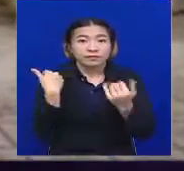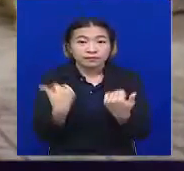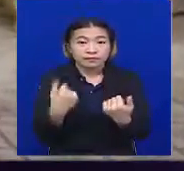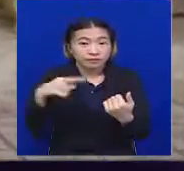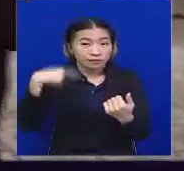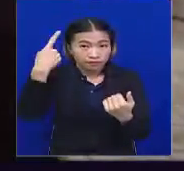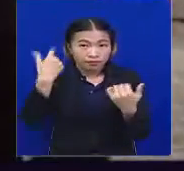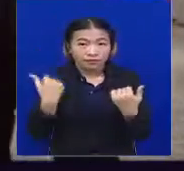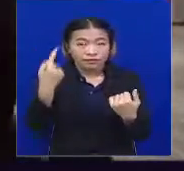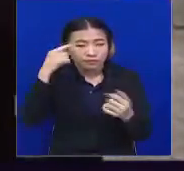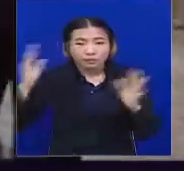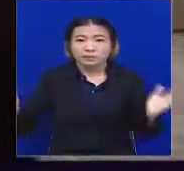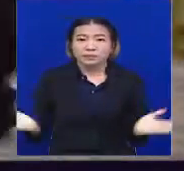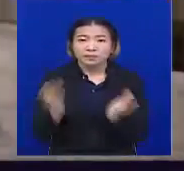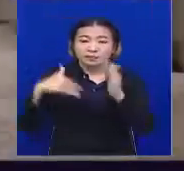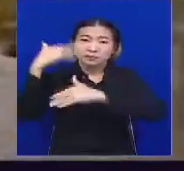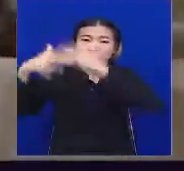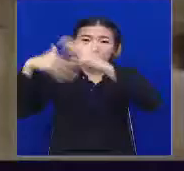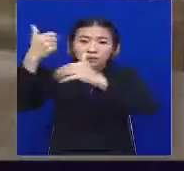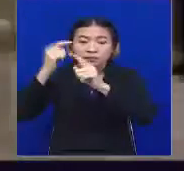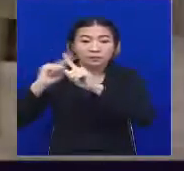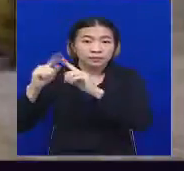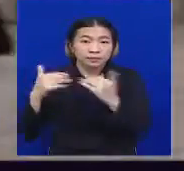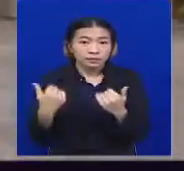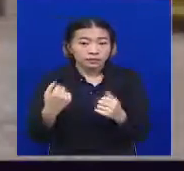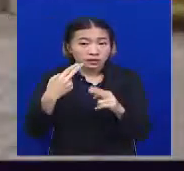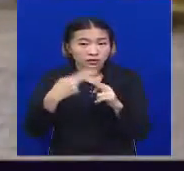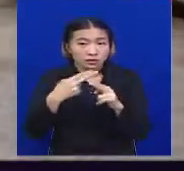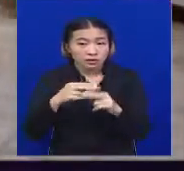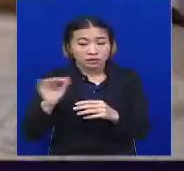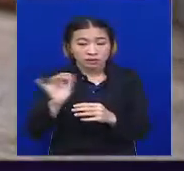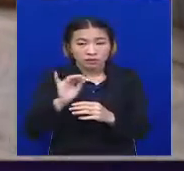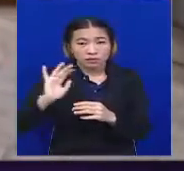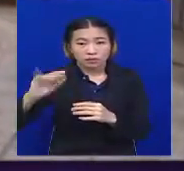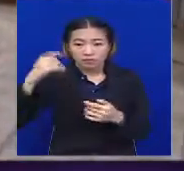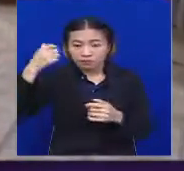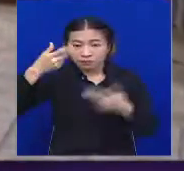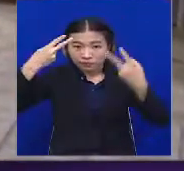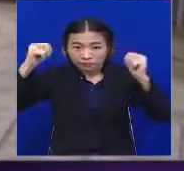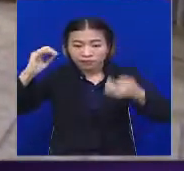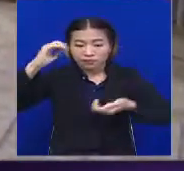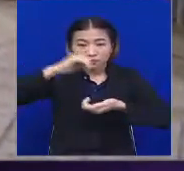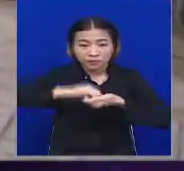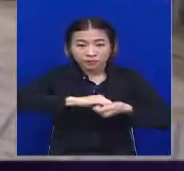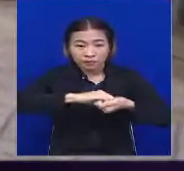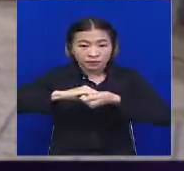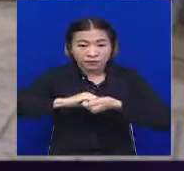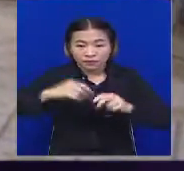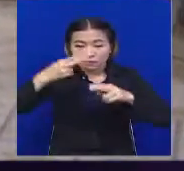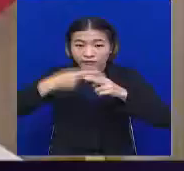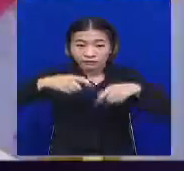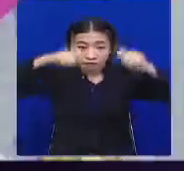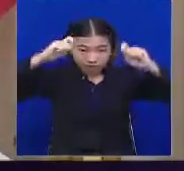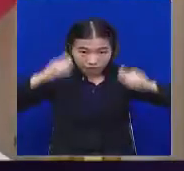วมมือเพื่อการพัฒนาเป็นต้นนอกจากนี้นายกรัฐมนตรีทั้งสองประเทศจะเป็นสักขีพยานในพิธีลงนามความตกล